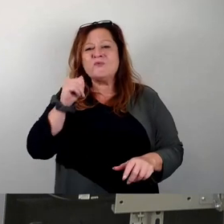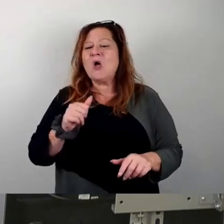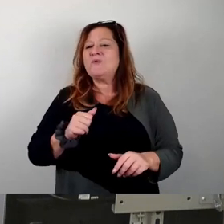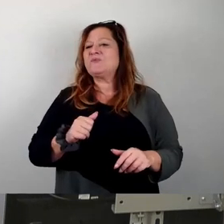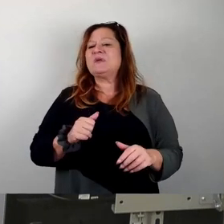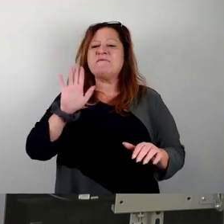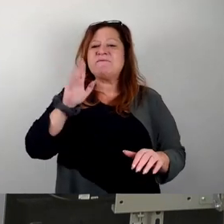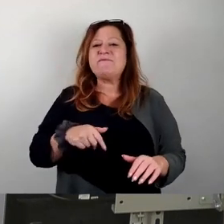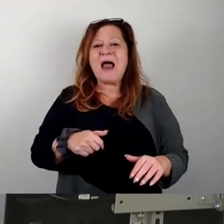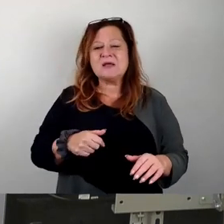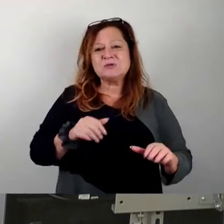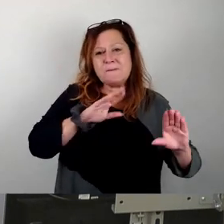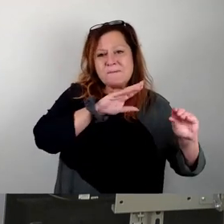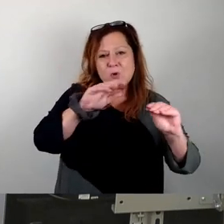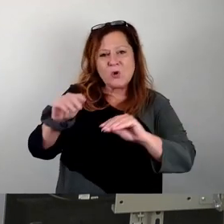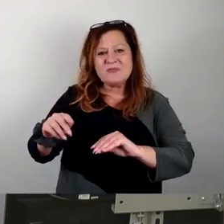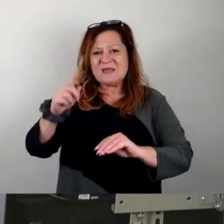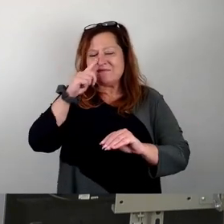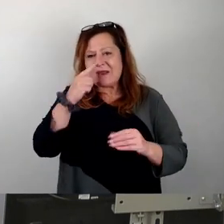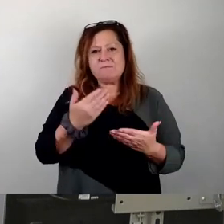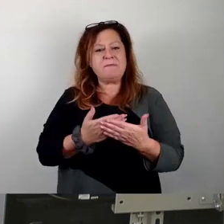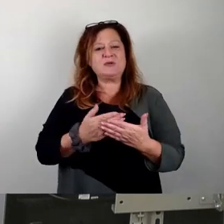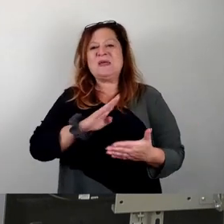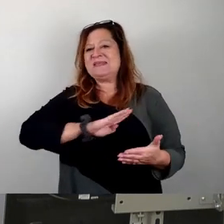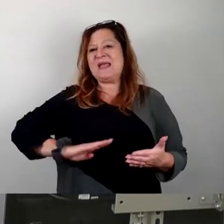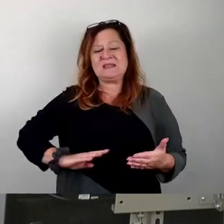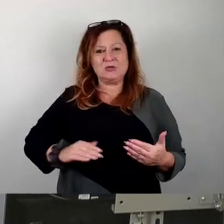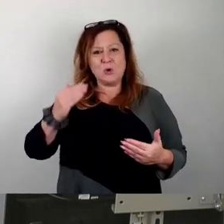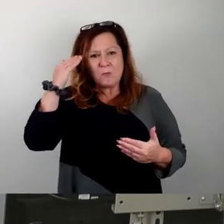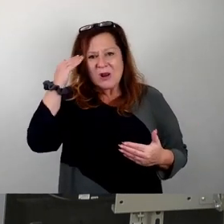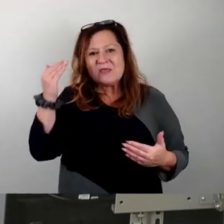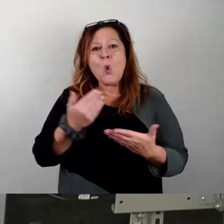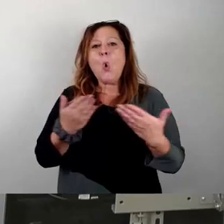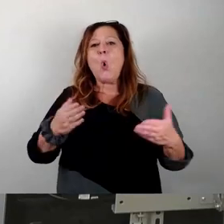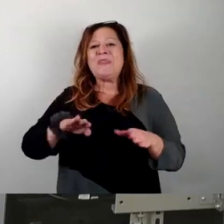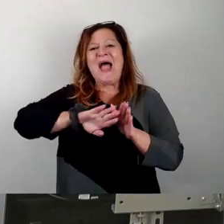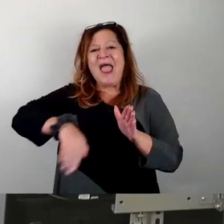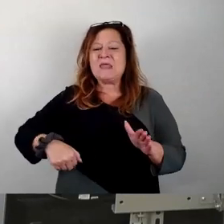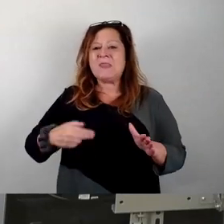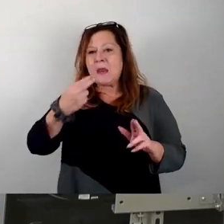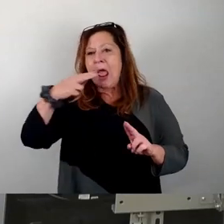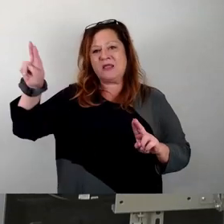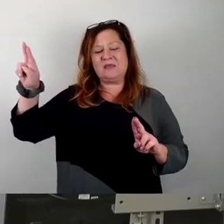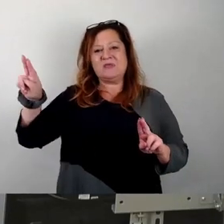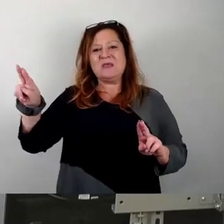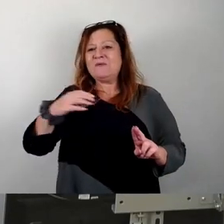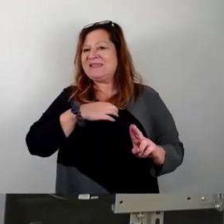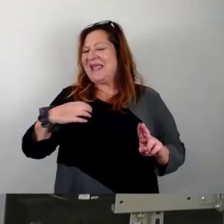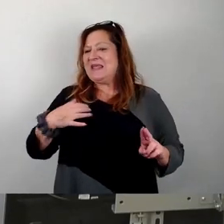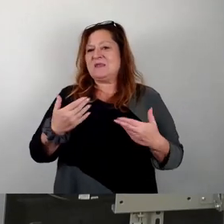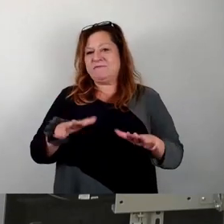wenig verfassungsfeste sächsische Polizei und zum Beispiel die entnazifizierungsfeindliche Dresdner Versammlungsbehörde ihre